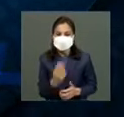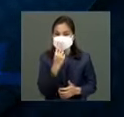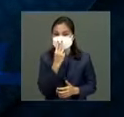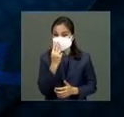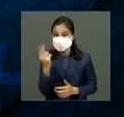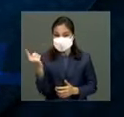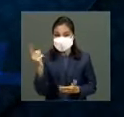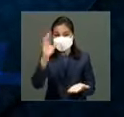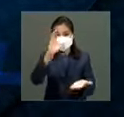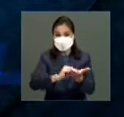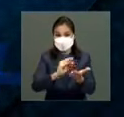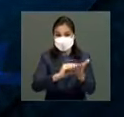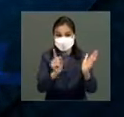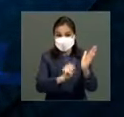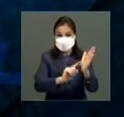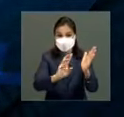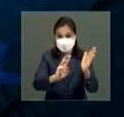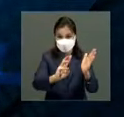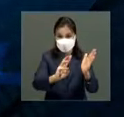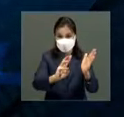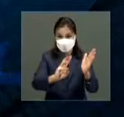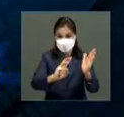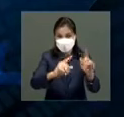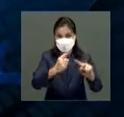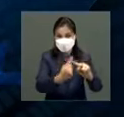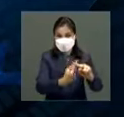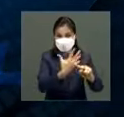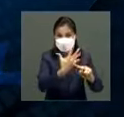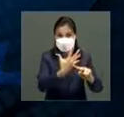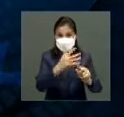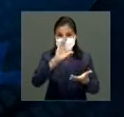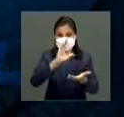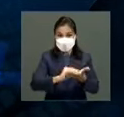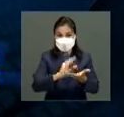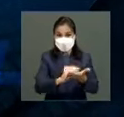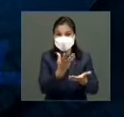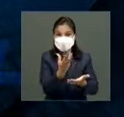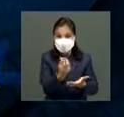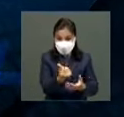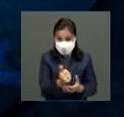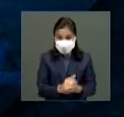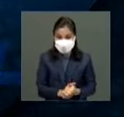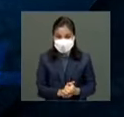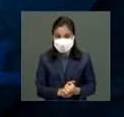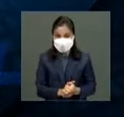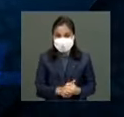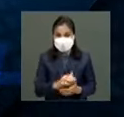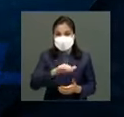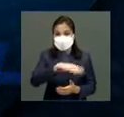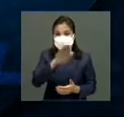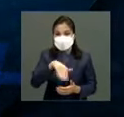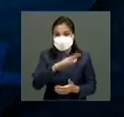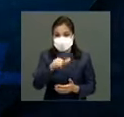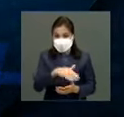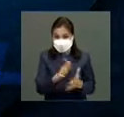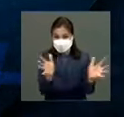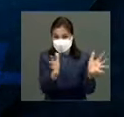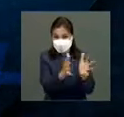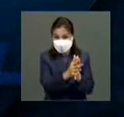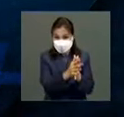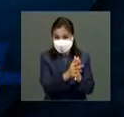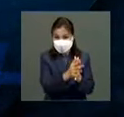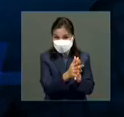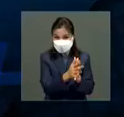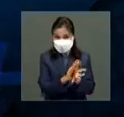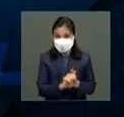ลตัวเลขวันที่6เนี่ยนะครับก็จะเห็นว่าอยู่ที่รวมทั้งหมดนะครับอยู่